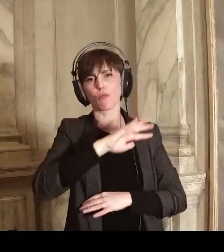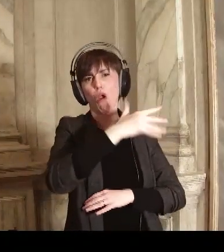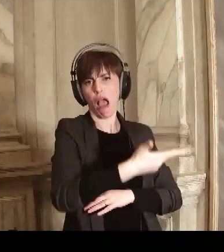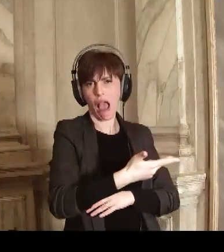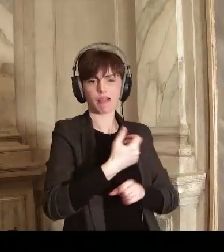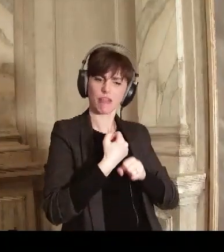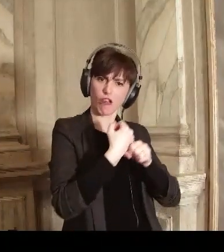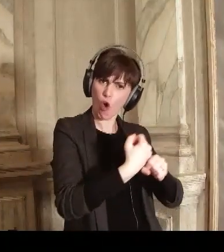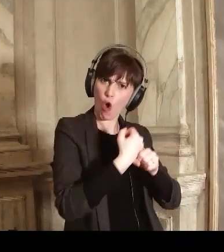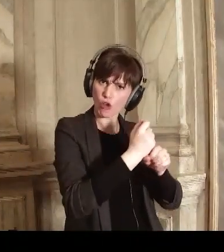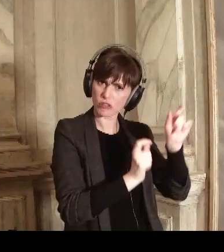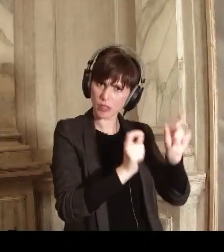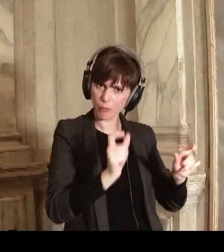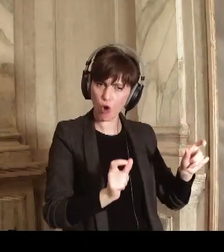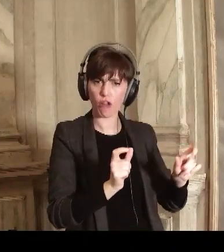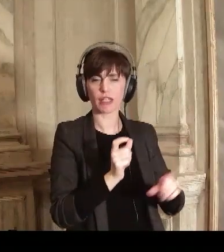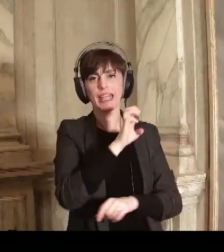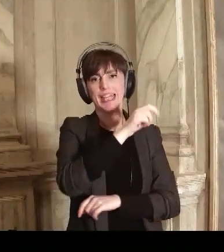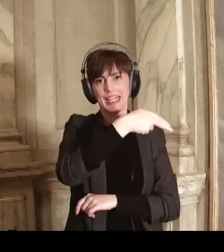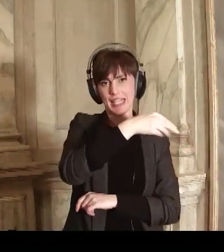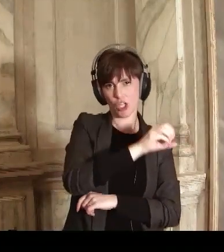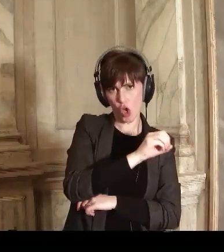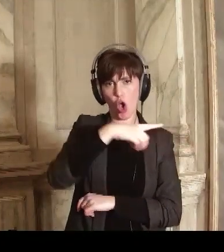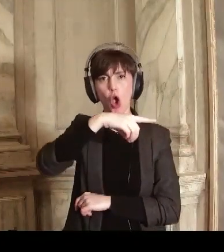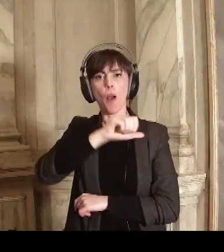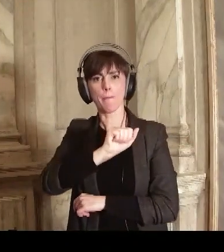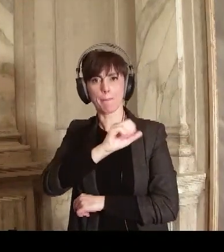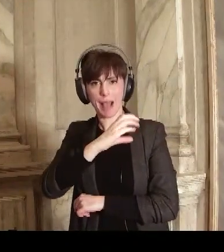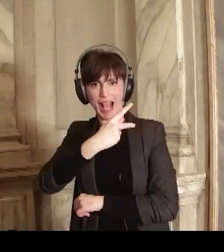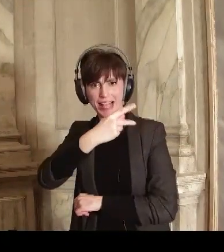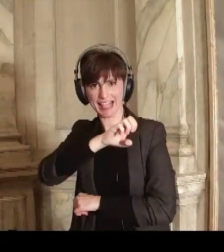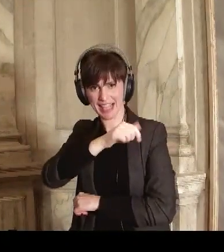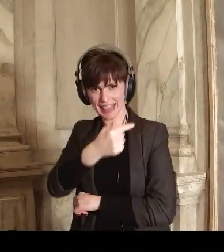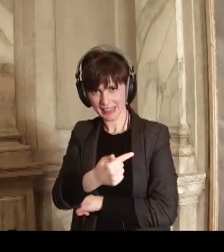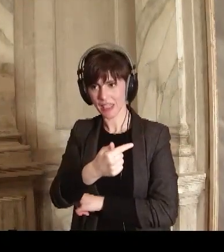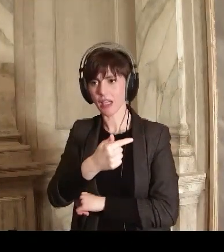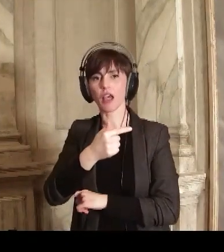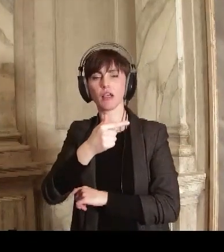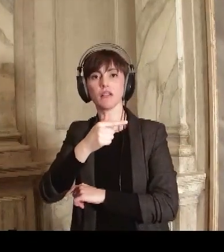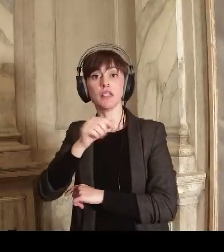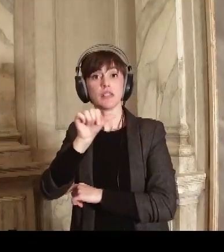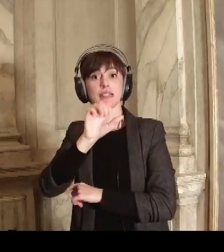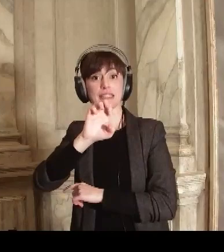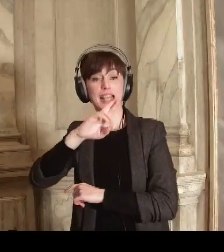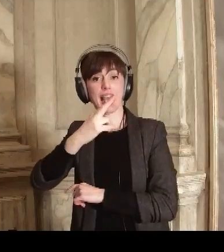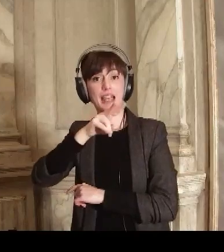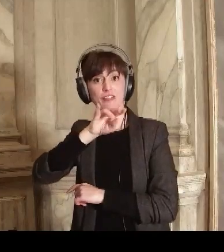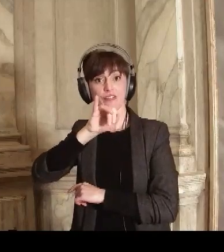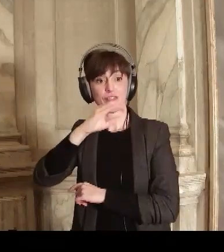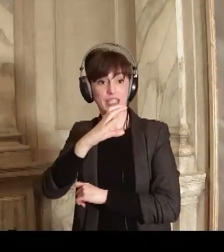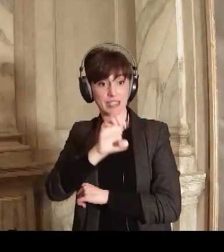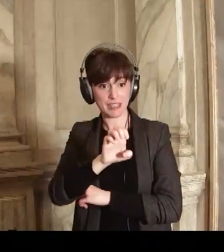a Brian Eno, Miller Packett, a Nina Etzheim, Juliana Snapper, Tom Service, Philip